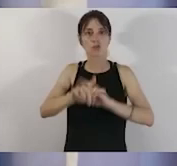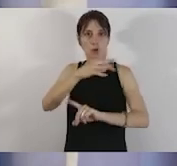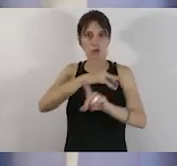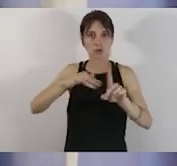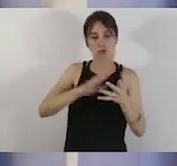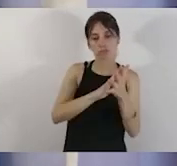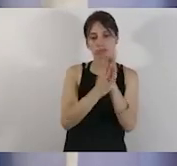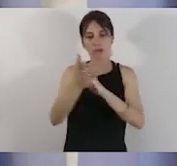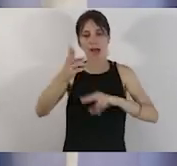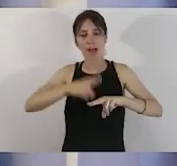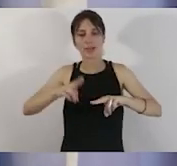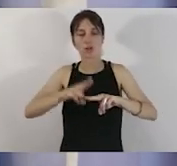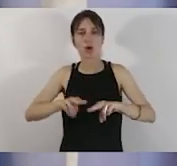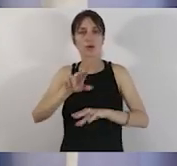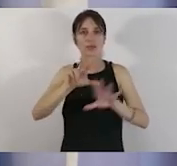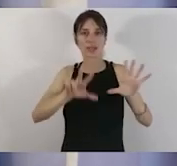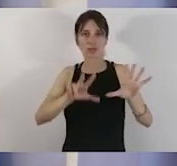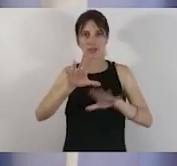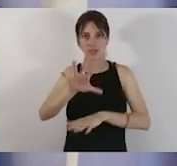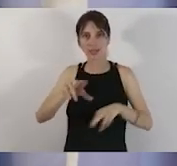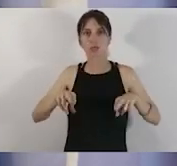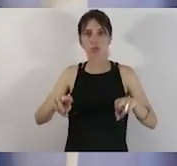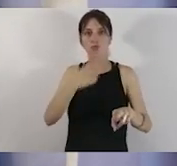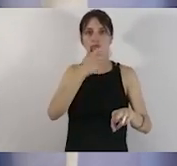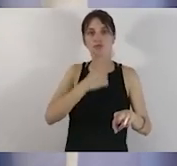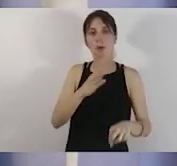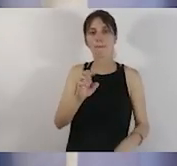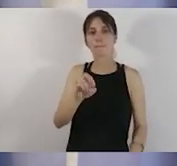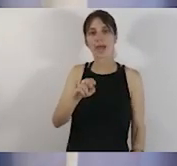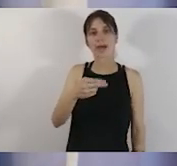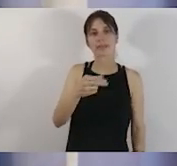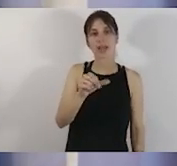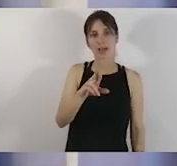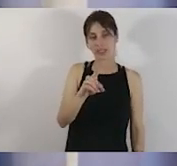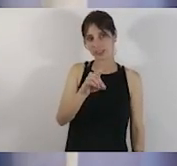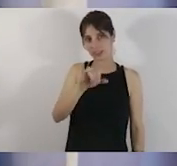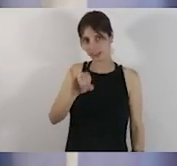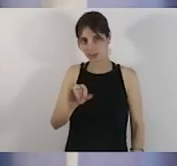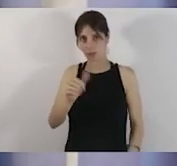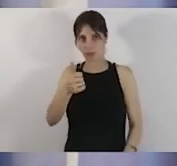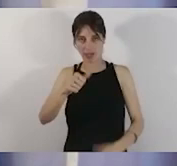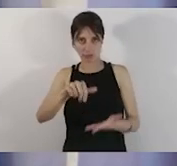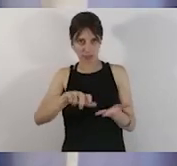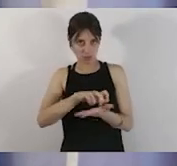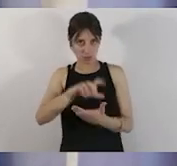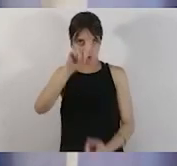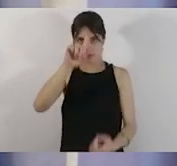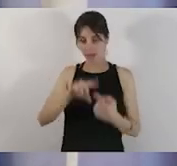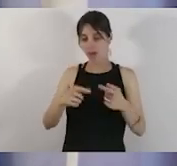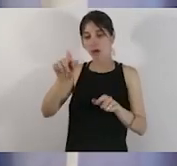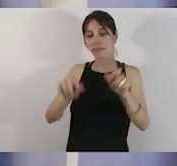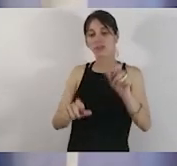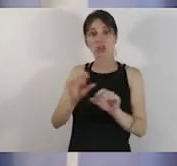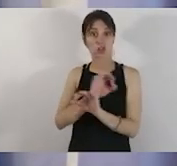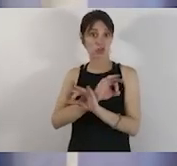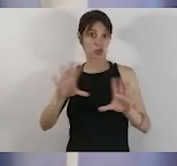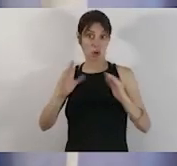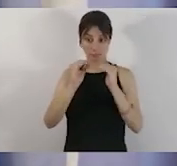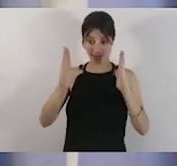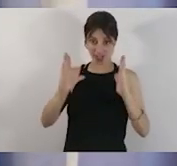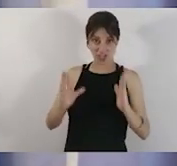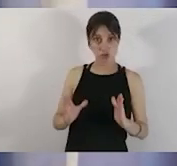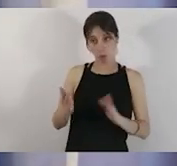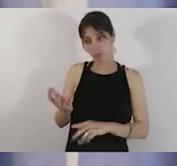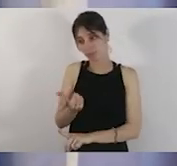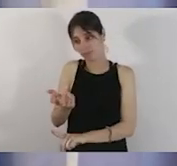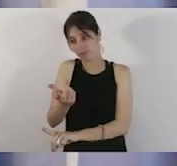situés 85 rue Jean de Bernardy dans le premier. L'objectif de l'opération est de reloger des personnes sans abri, souffrant de